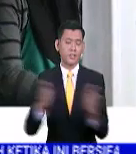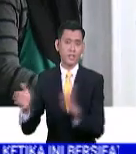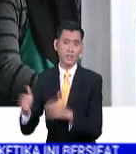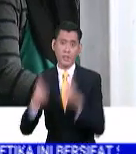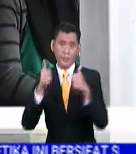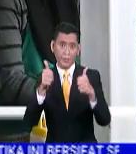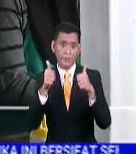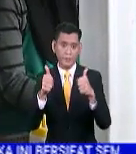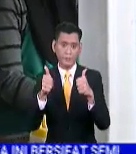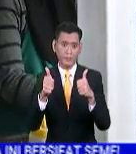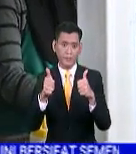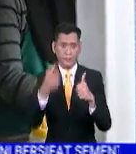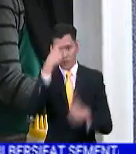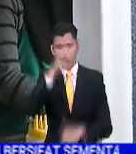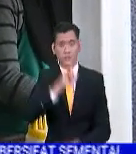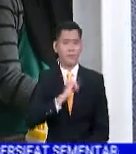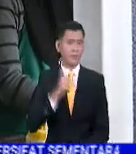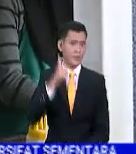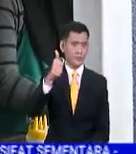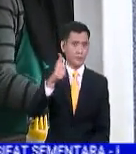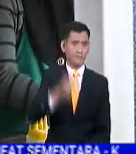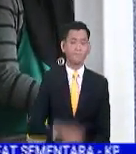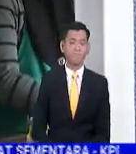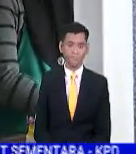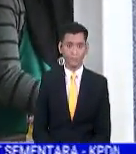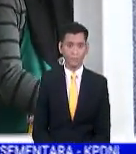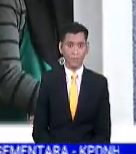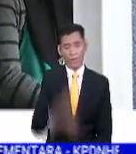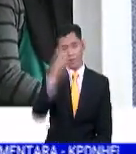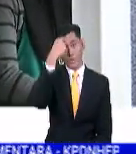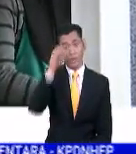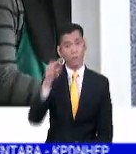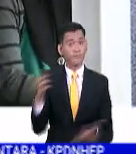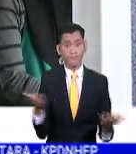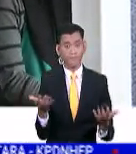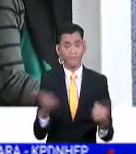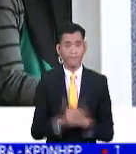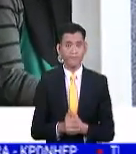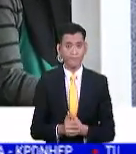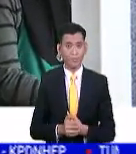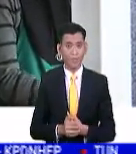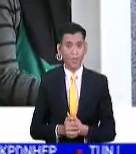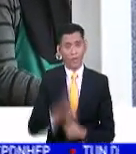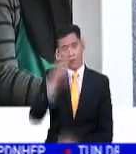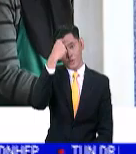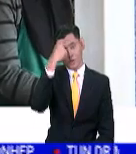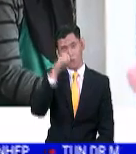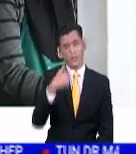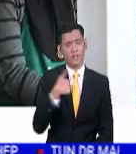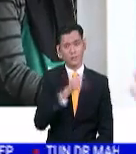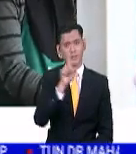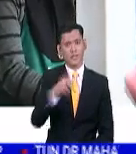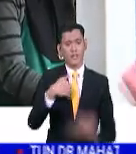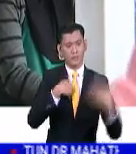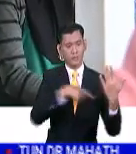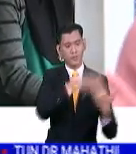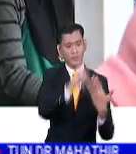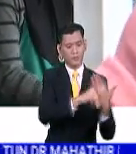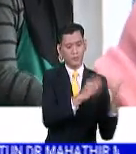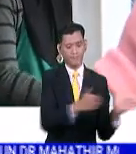tu bagus pada saya, baguslah. Untuk mesti kita kena ada ambil apa plan tindakan lah. Kata ada